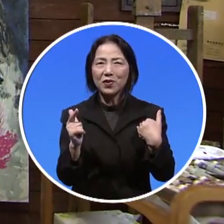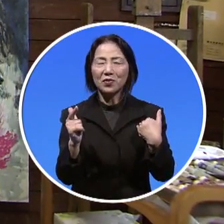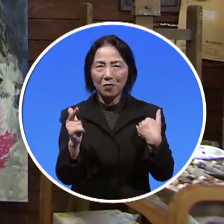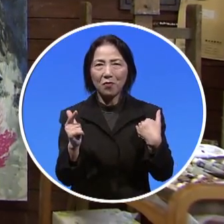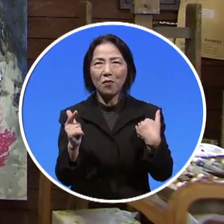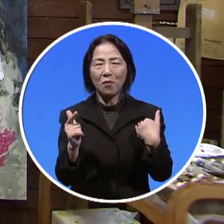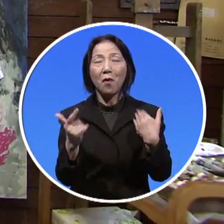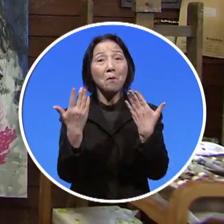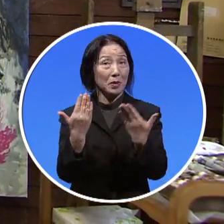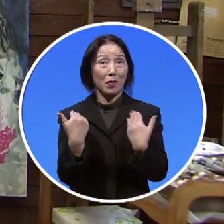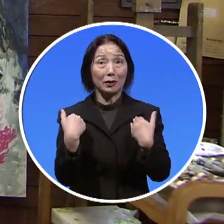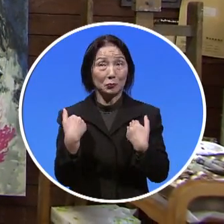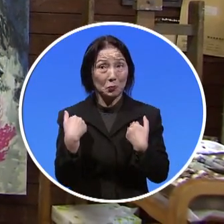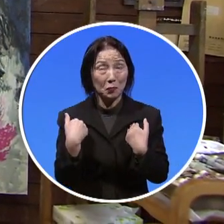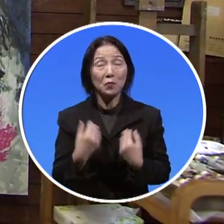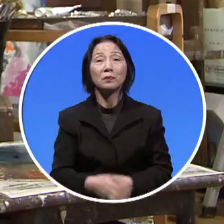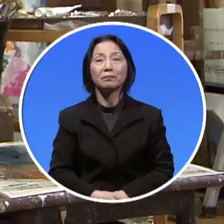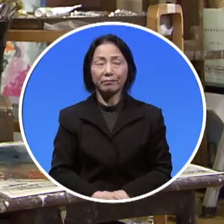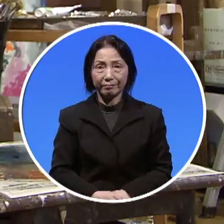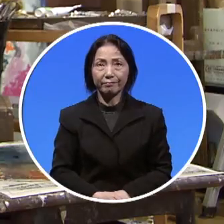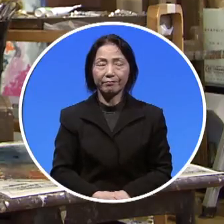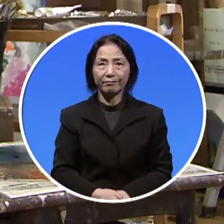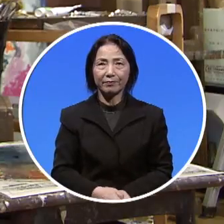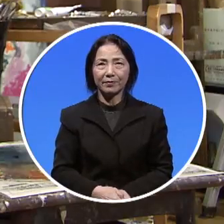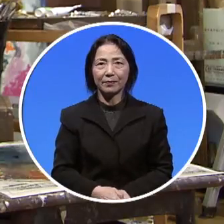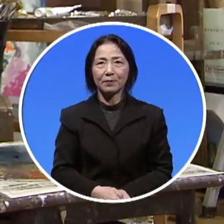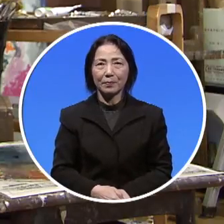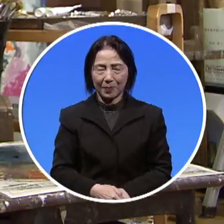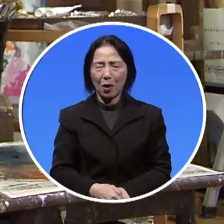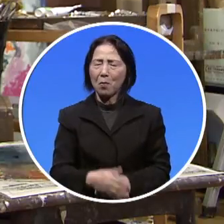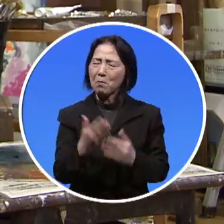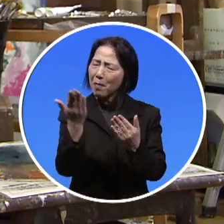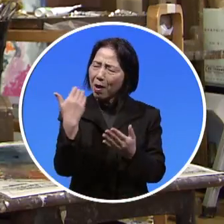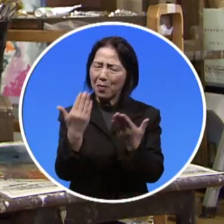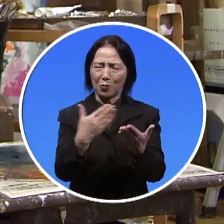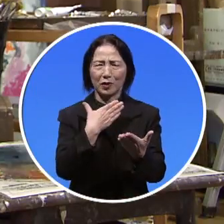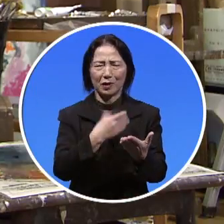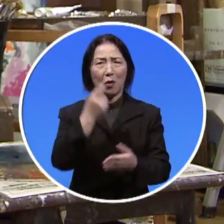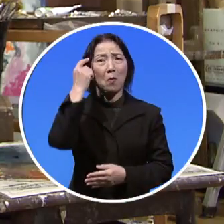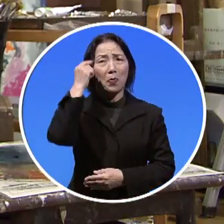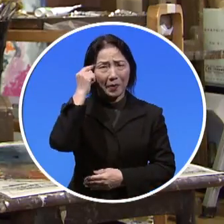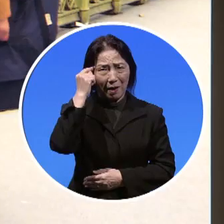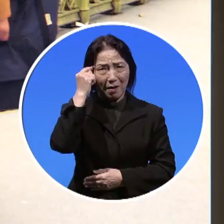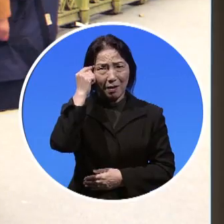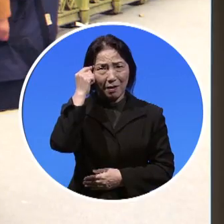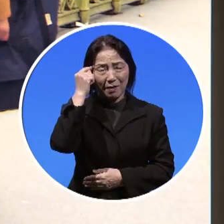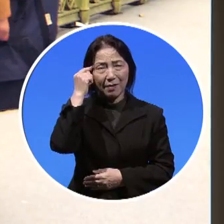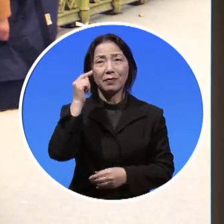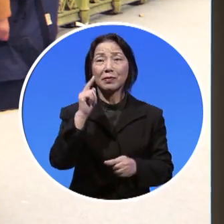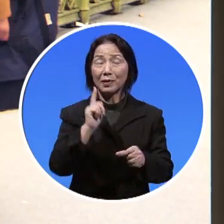あの解けの高いとかねそういうものを勉強したかったので